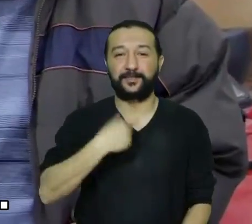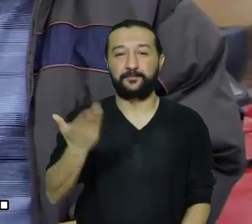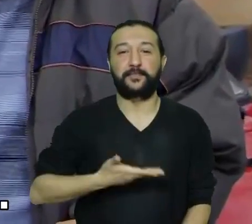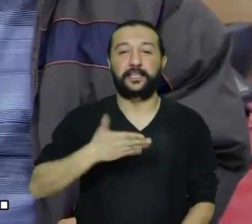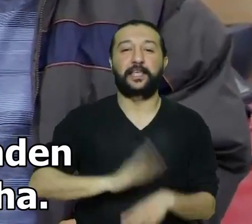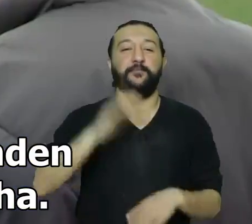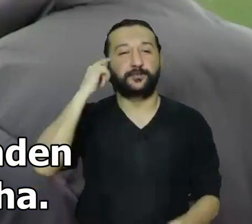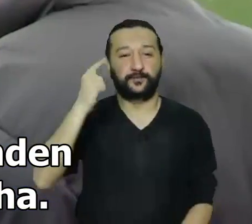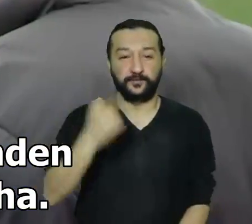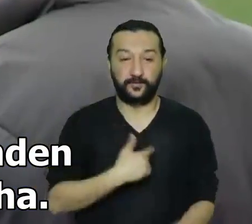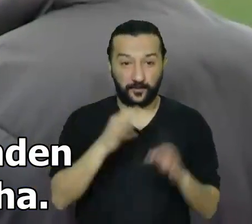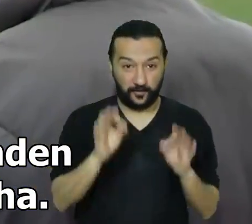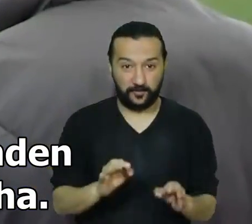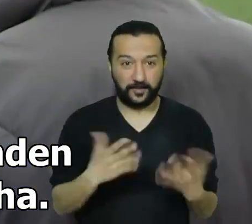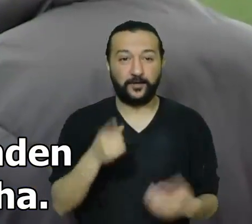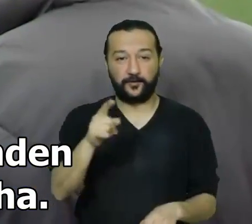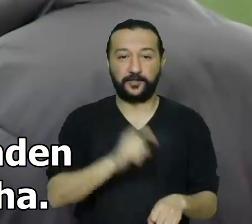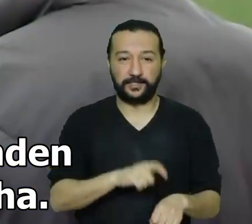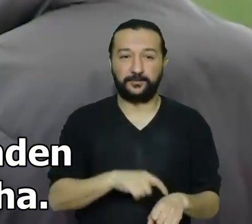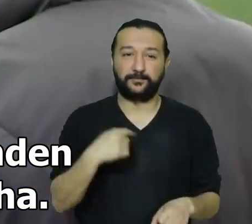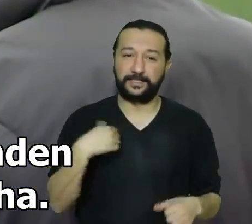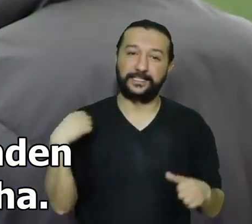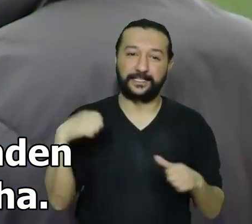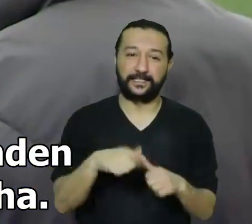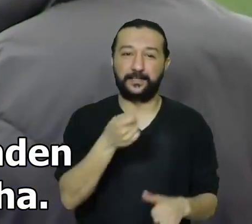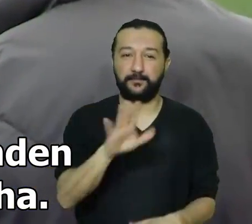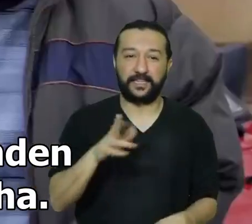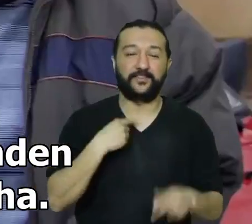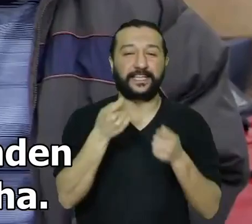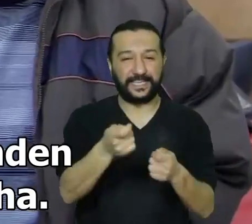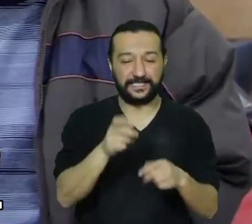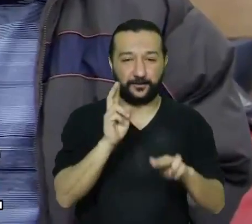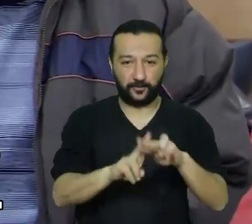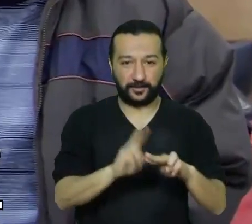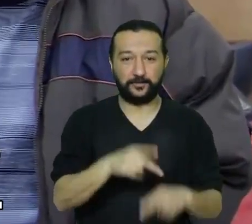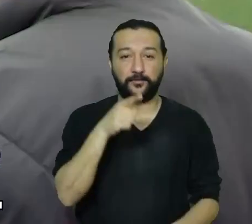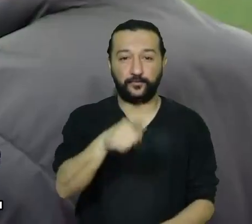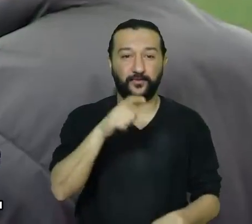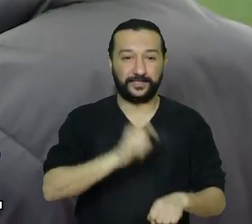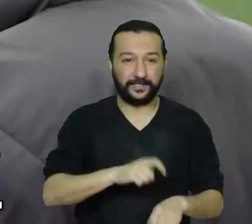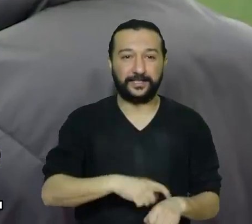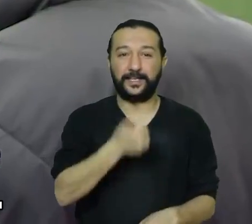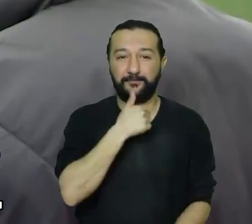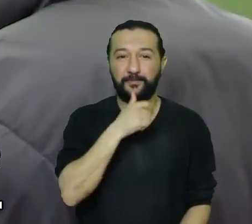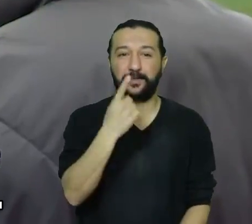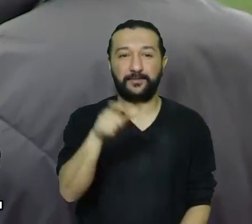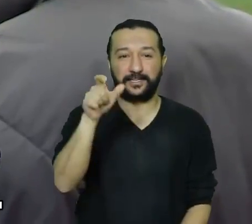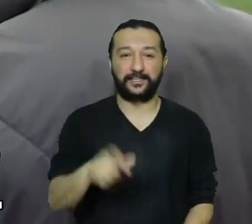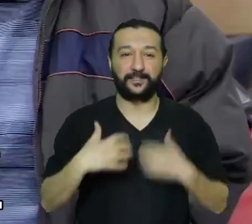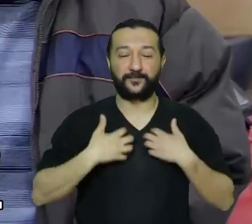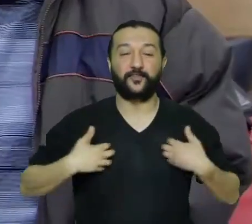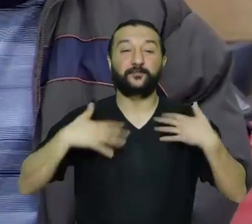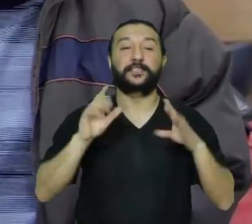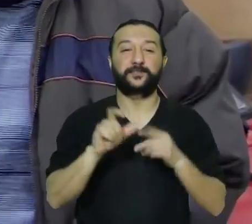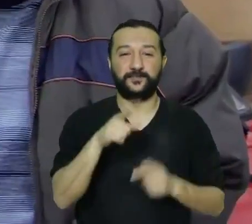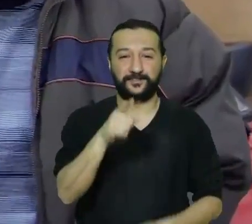katmazsın diye düşündüm. Öyle mi Şükrü? O zaman benden sana bedava bir nasihat da. Bu zamanda babana bile güvenmeyeceksin Şükrü.